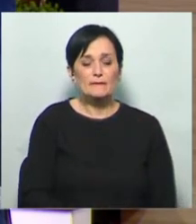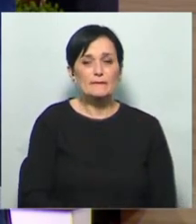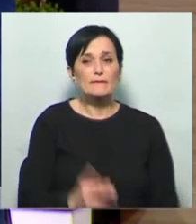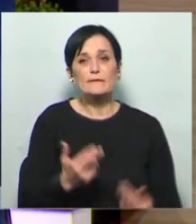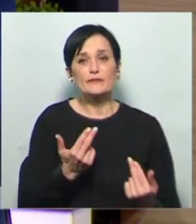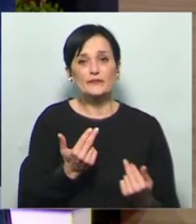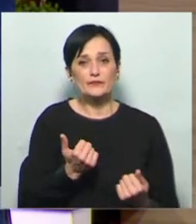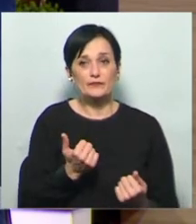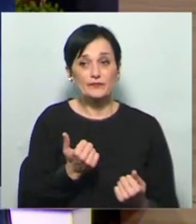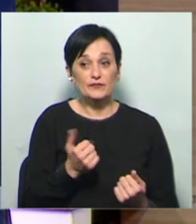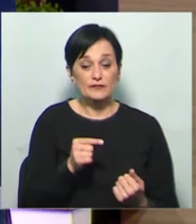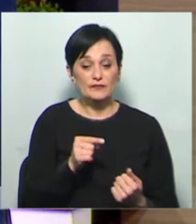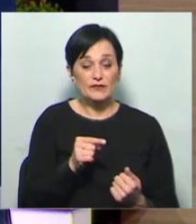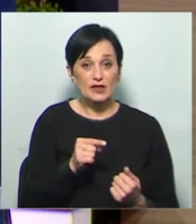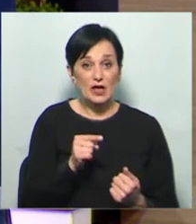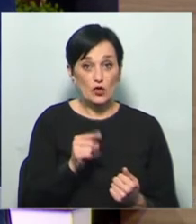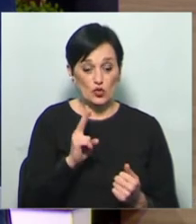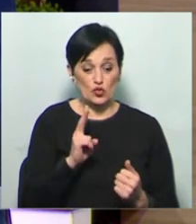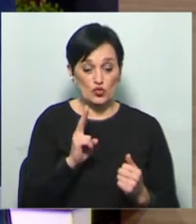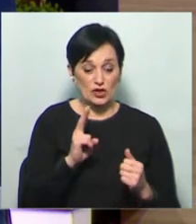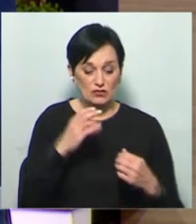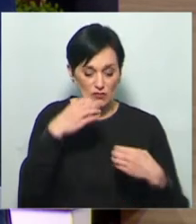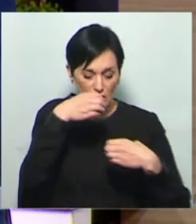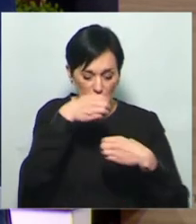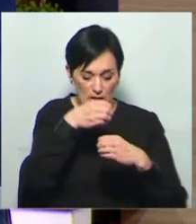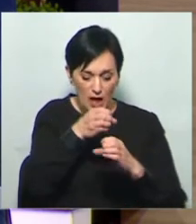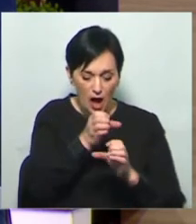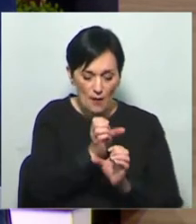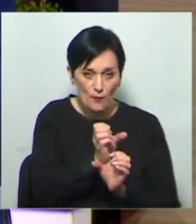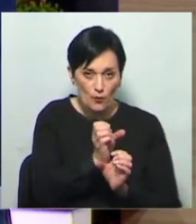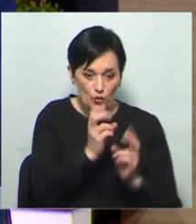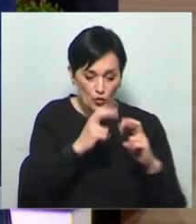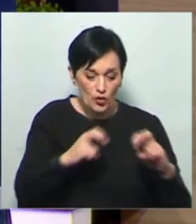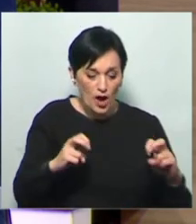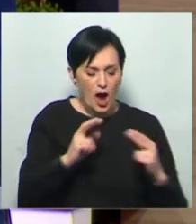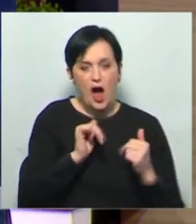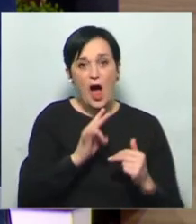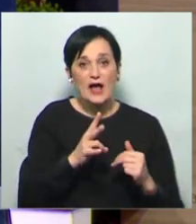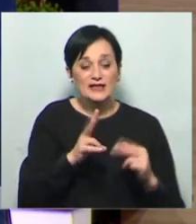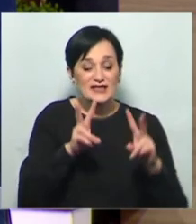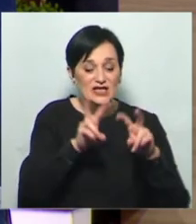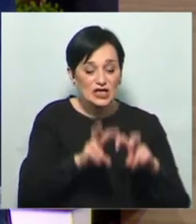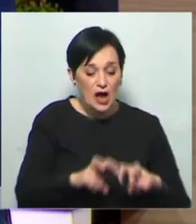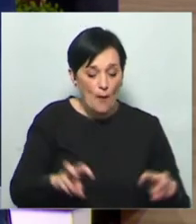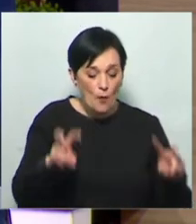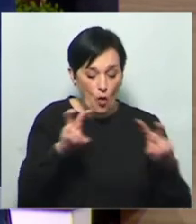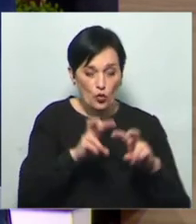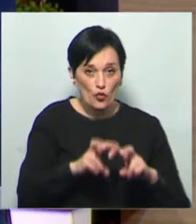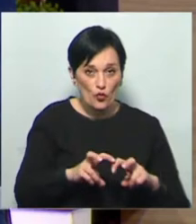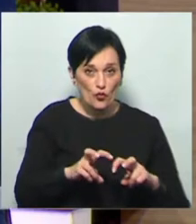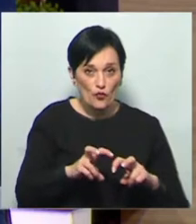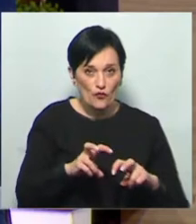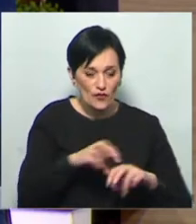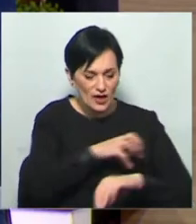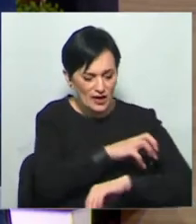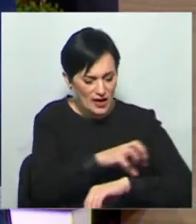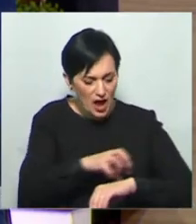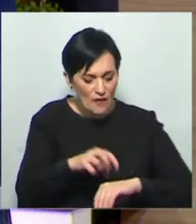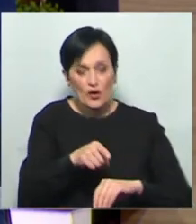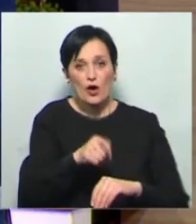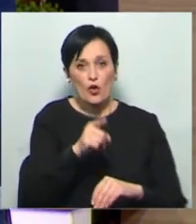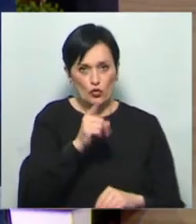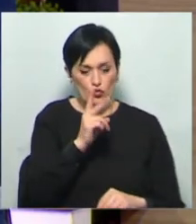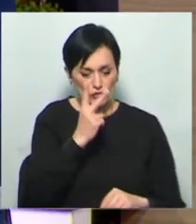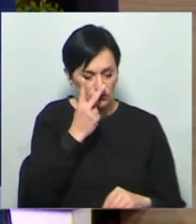უშუალოდ გარკვეული ლაბორატორიული ან ინსტრუმენტული გამოკვლევა, რომელიც პროგნოზს